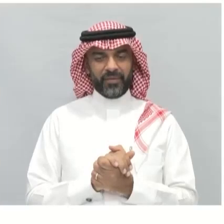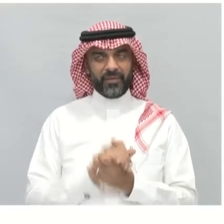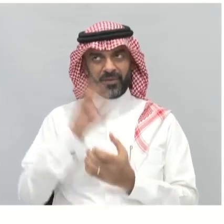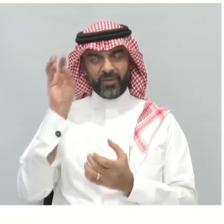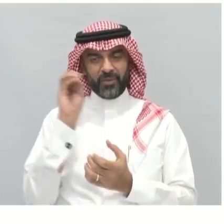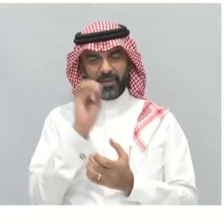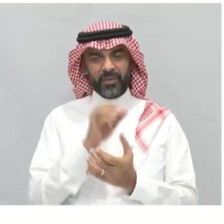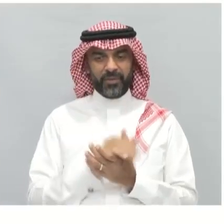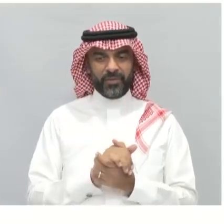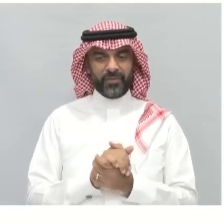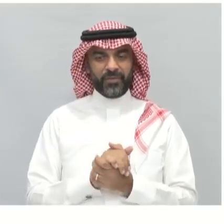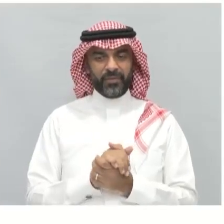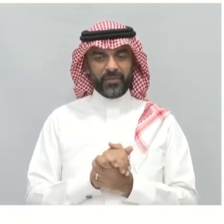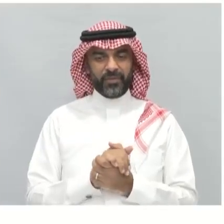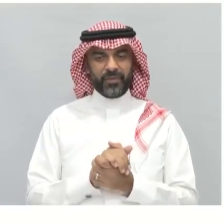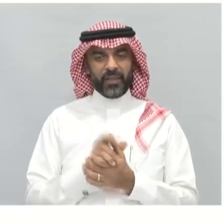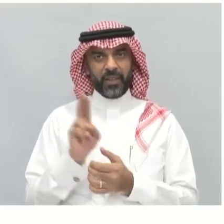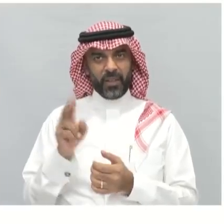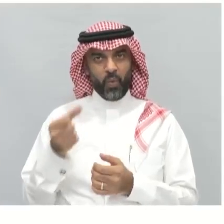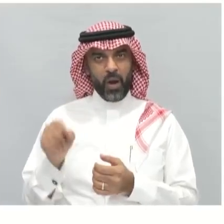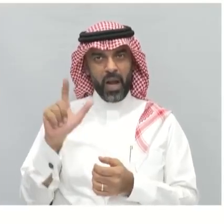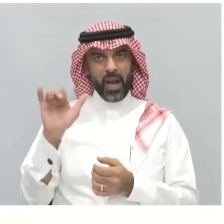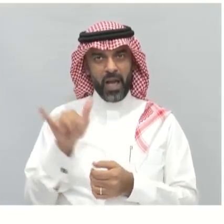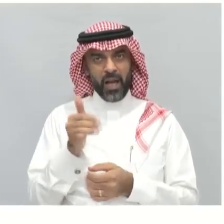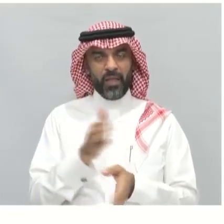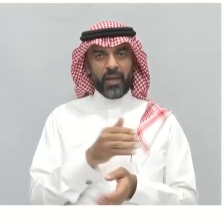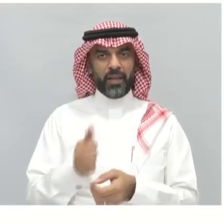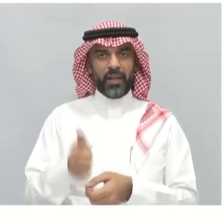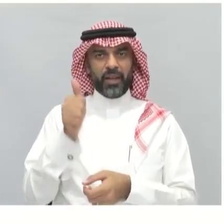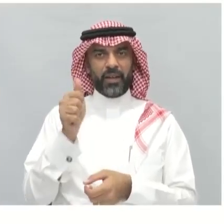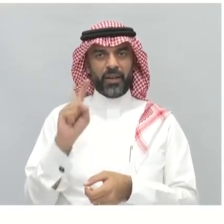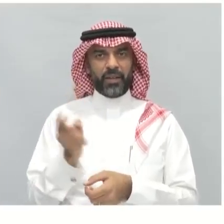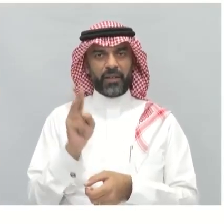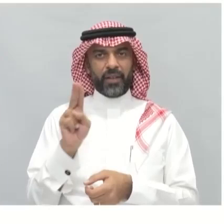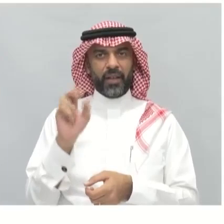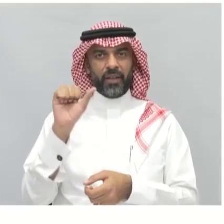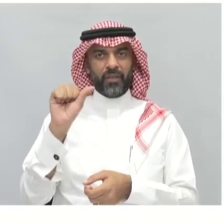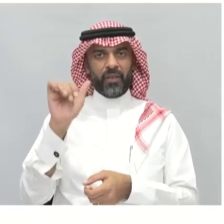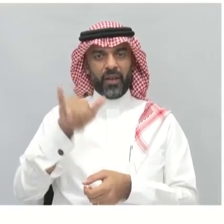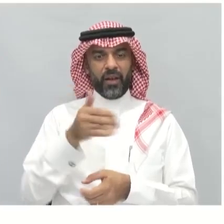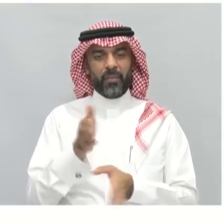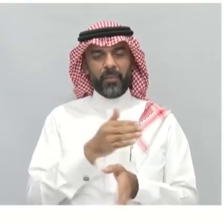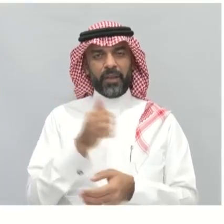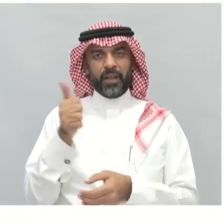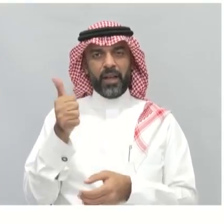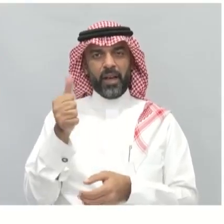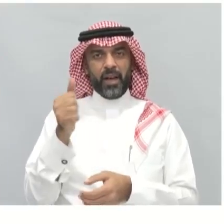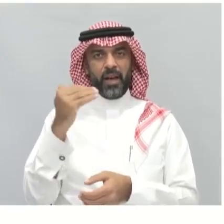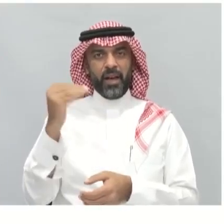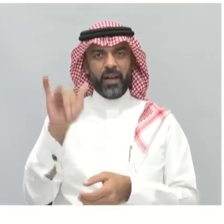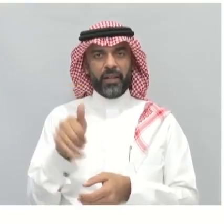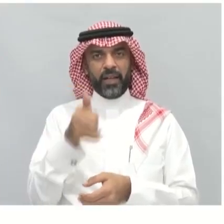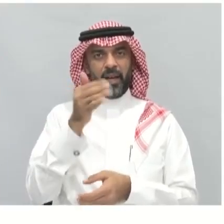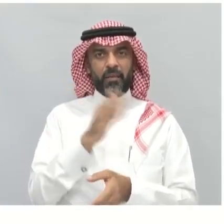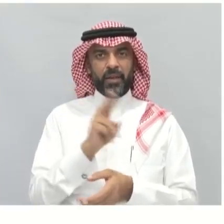الفراغات احسنتم الفعل الاول هو تولى ثم ارتضى ثم احيا ثم